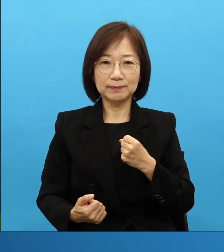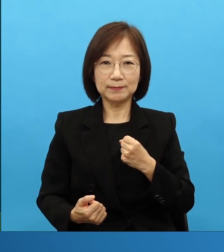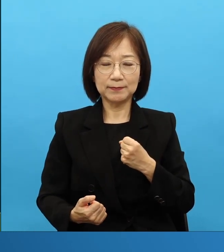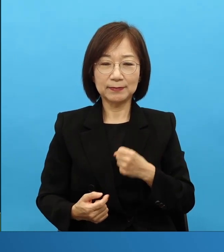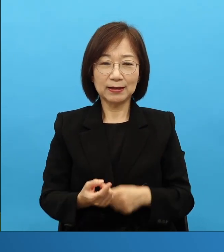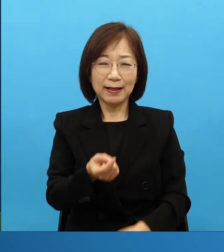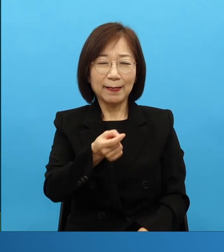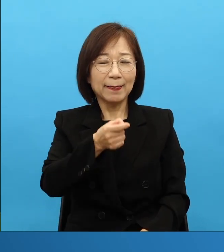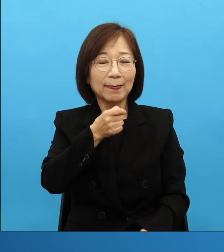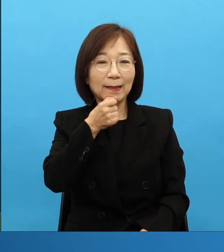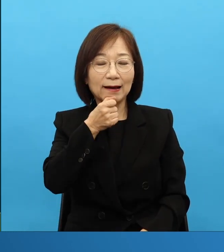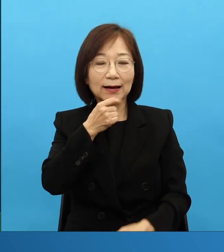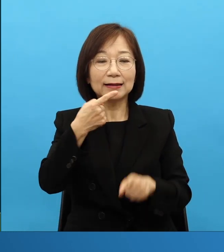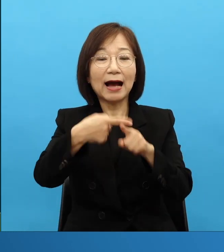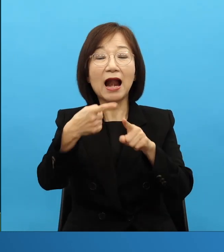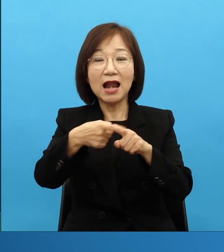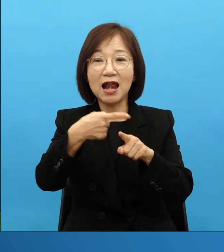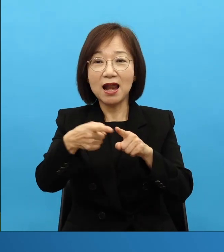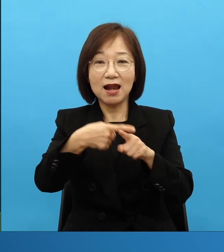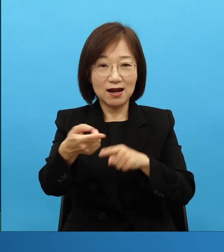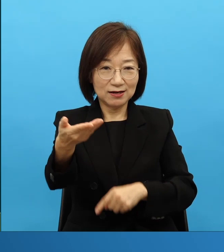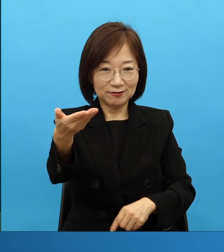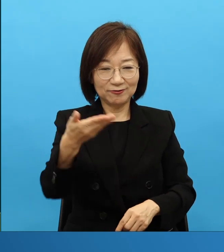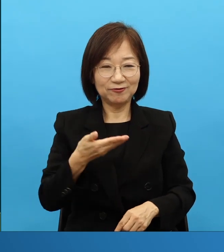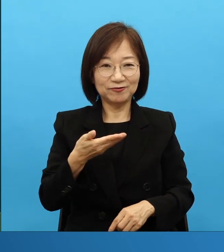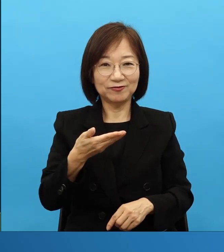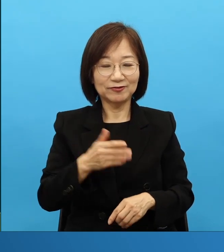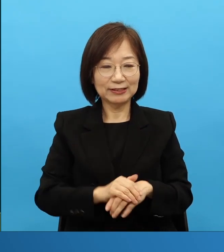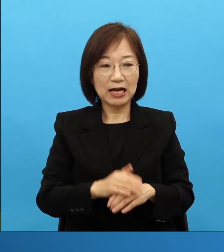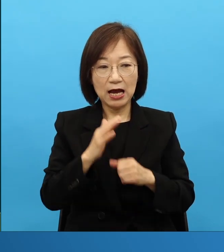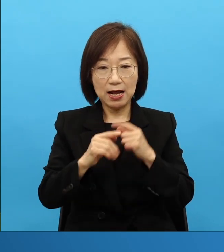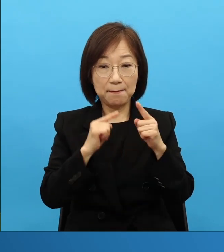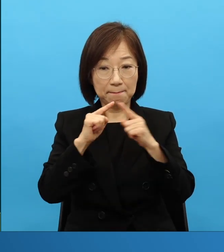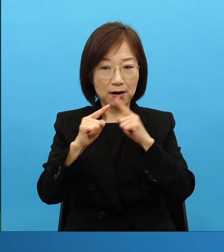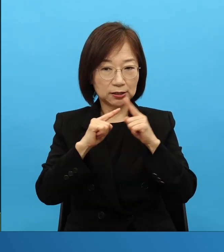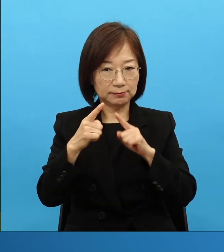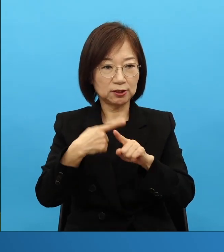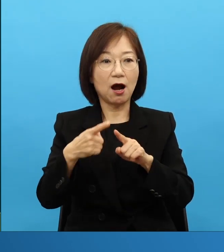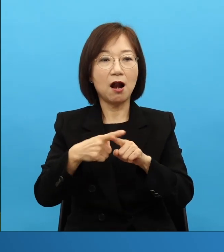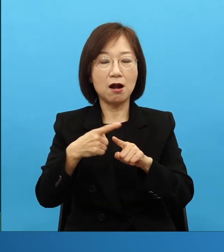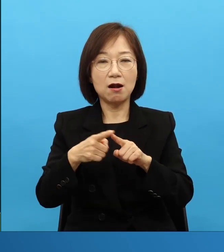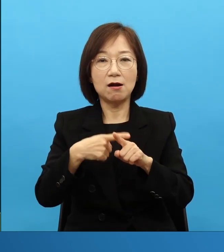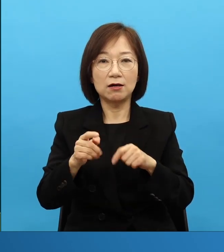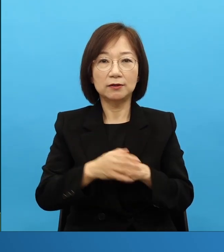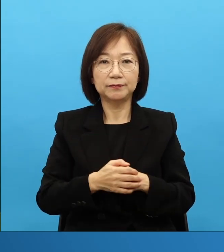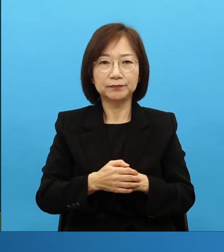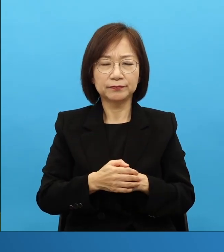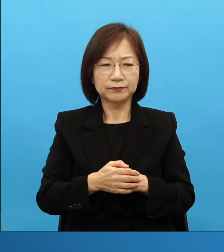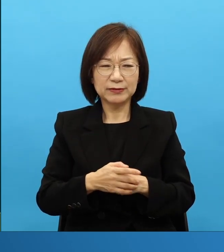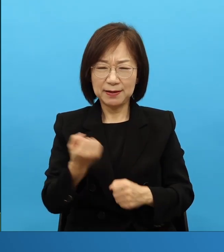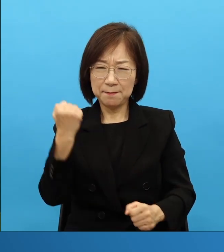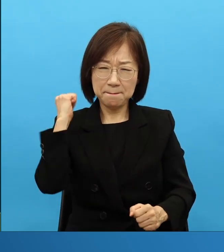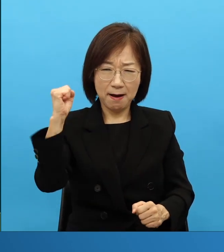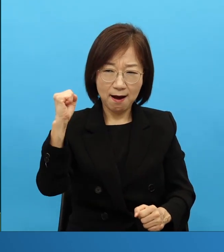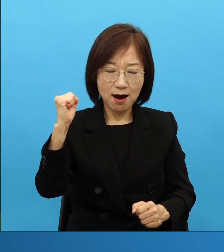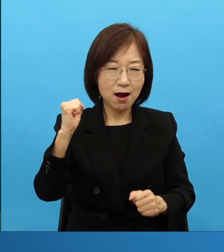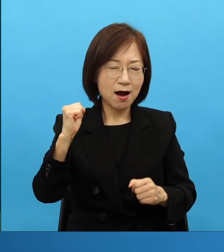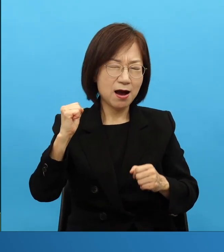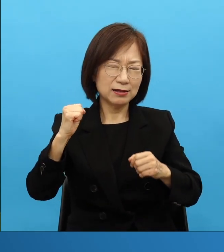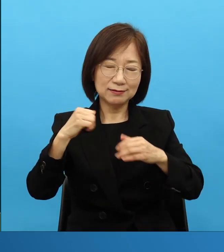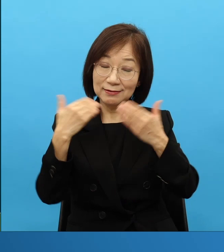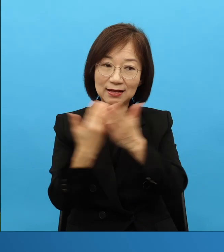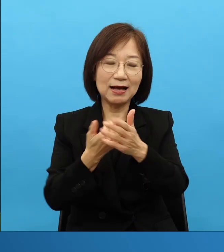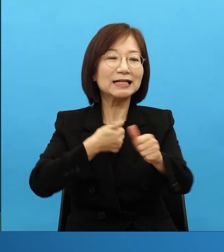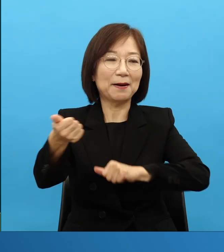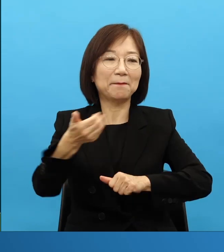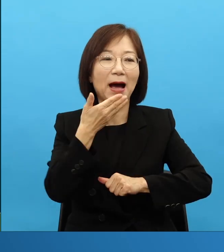칼을 남겨줬습니다. He was given a very small sword. 말씀의 칼이겠죠. 이거는 누구든지 이길 수 있다. The sword of the word.